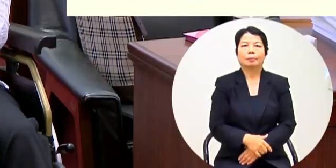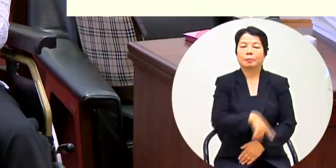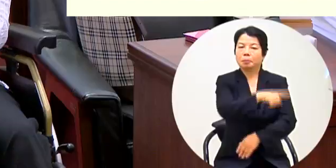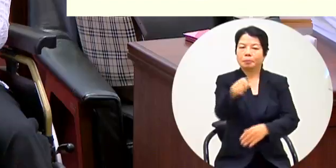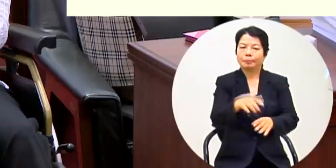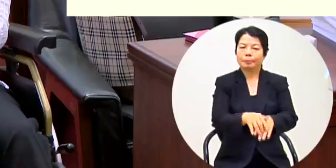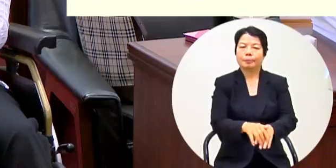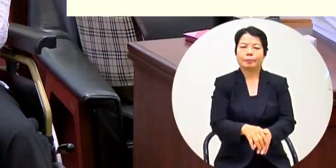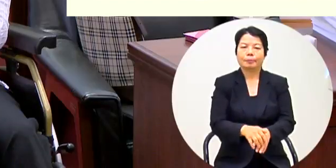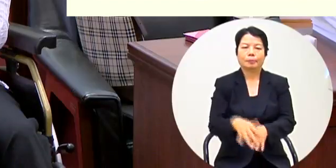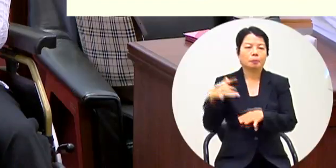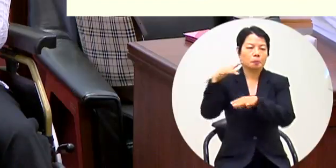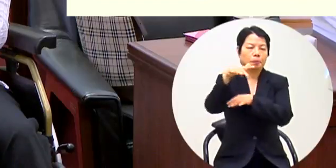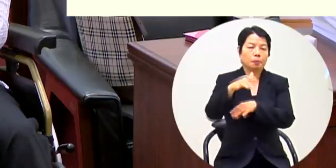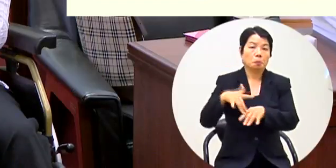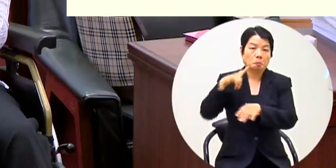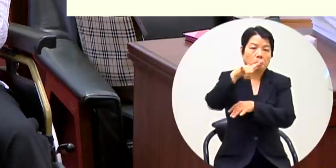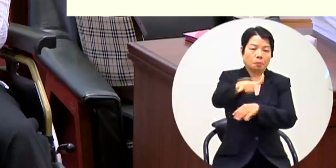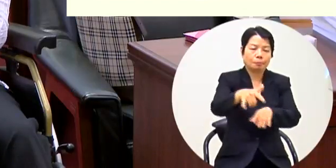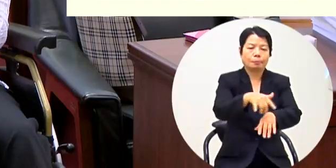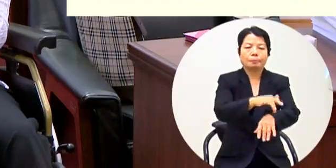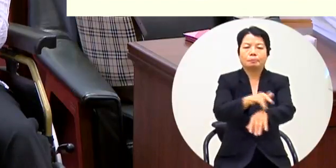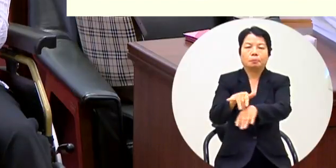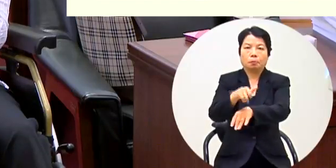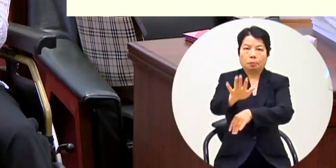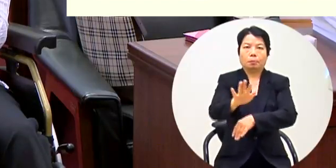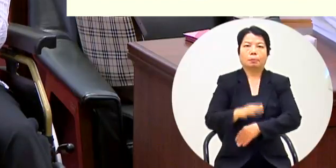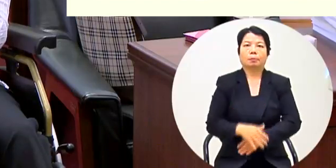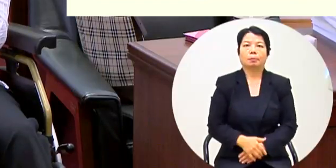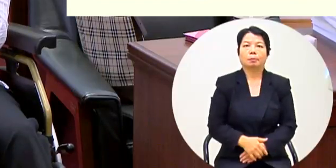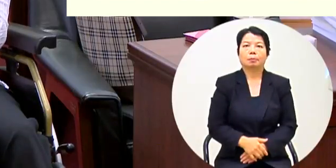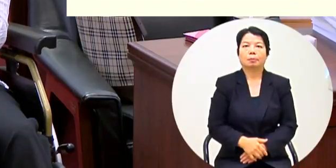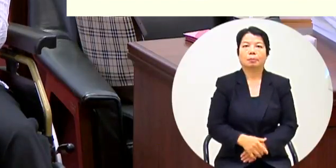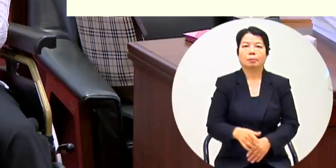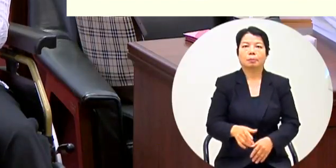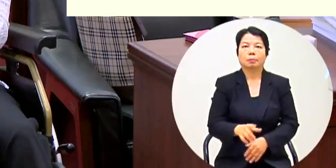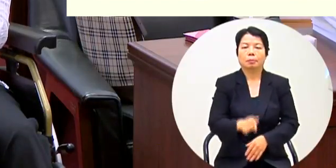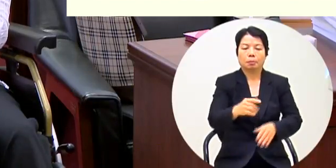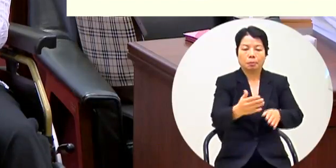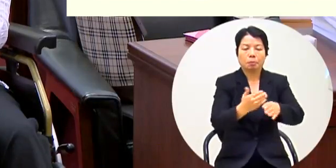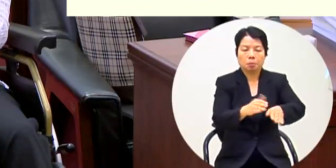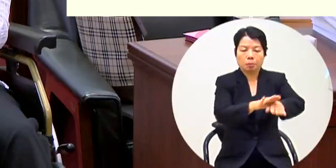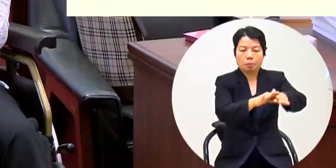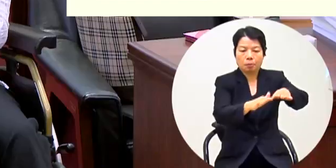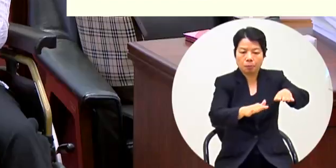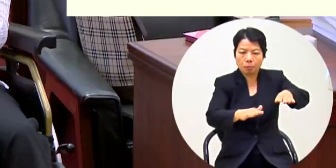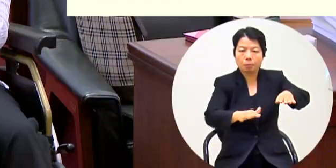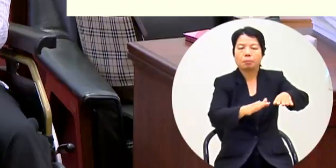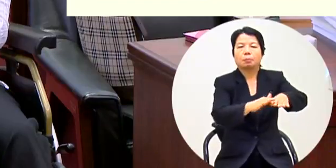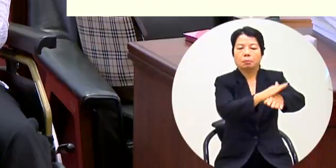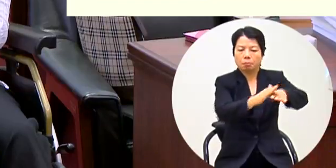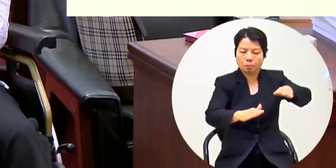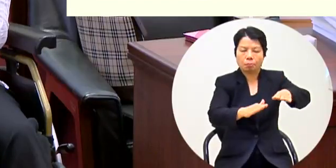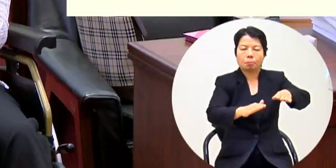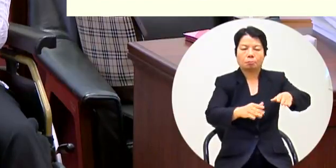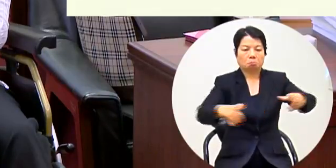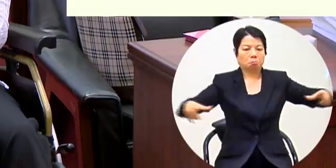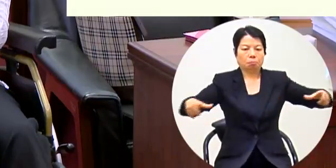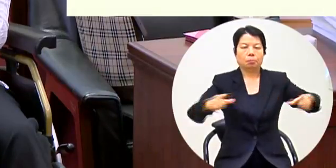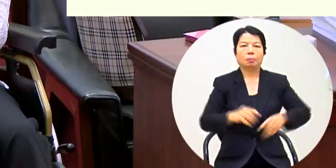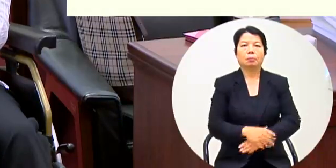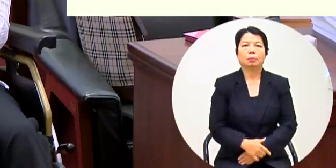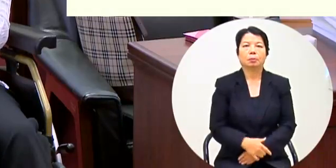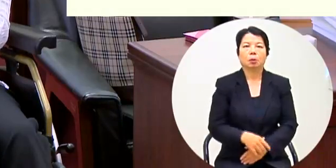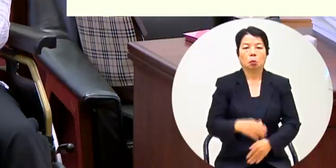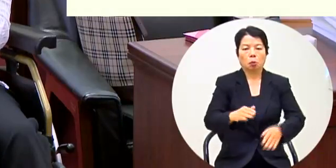从马路过来的时候，它整个前面呢是大幅度的，整个是顺斜坡的，那跟我们都是垂直的20公分是不一